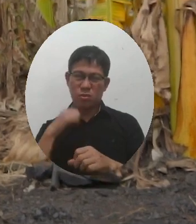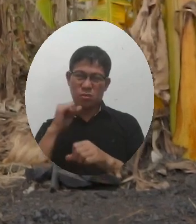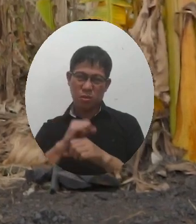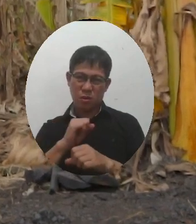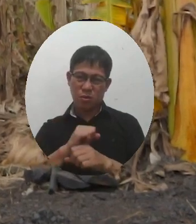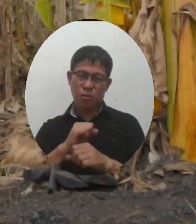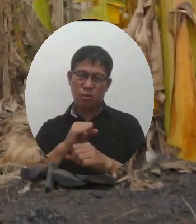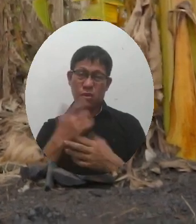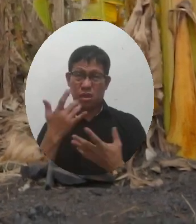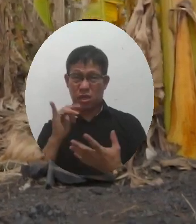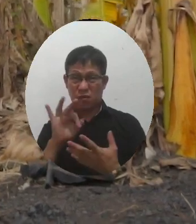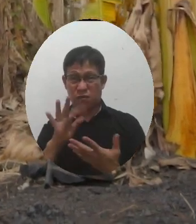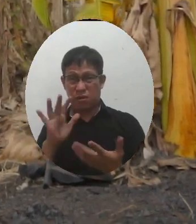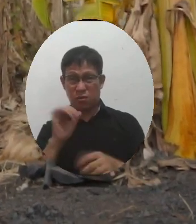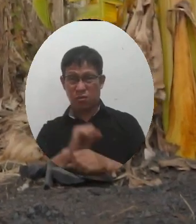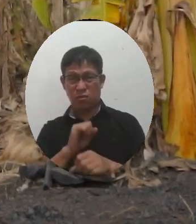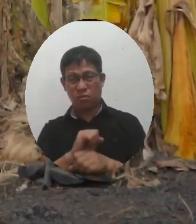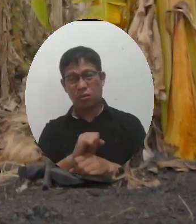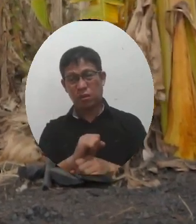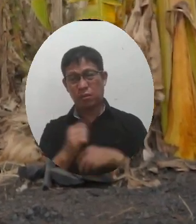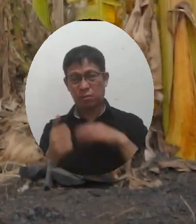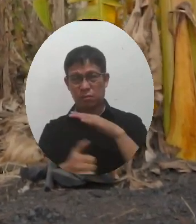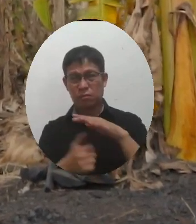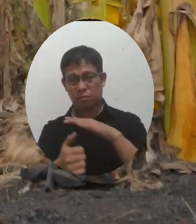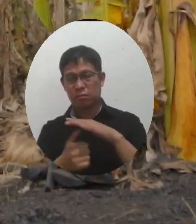trabaho. Pagka wala, stop.